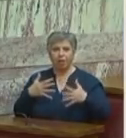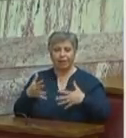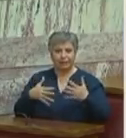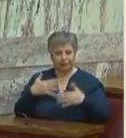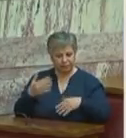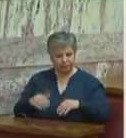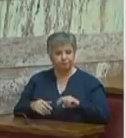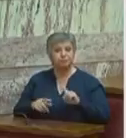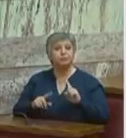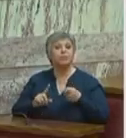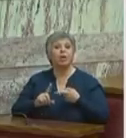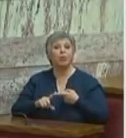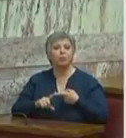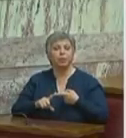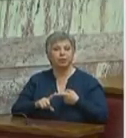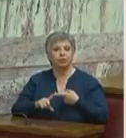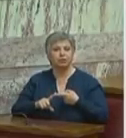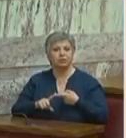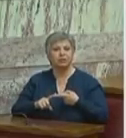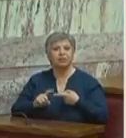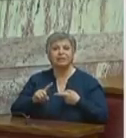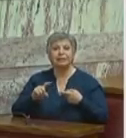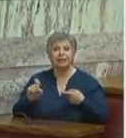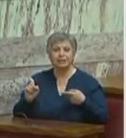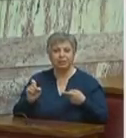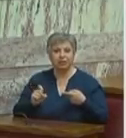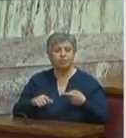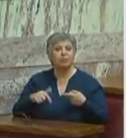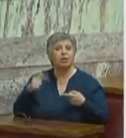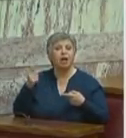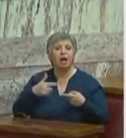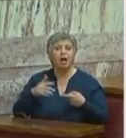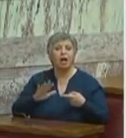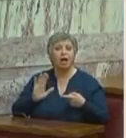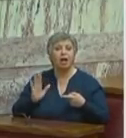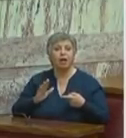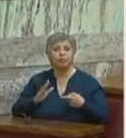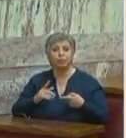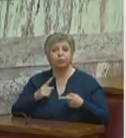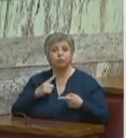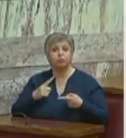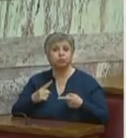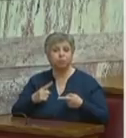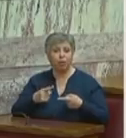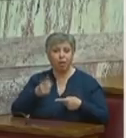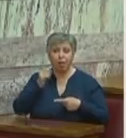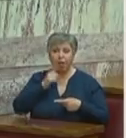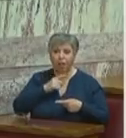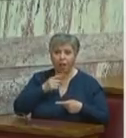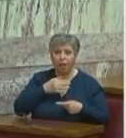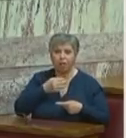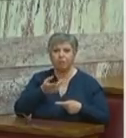τους 3 αυτούς μήνες είναι η παταγώδης κατάρρευση του αφηγήματος της δήθεν καθαρής